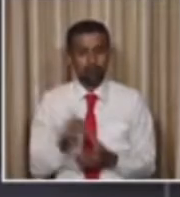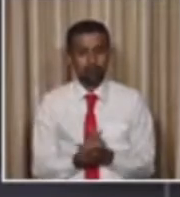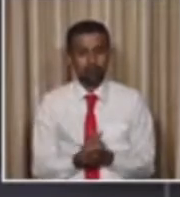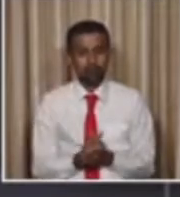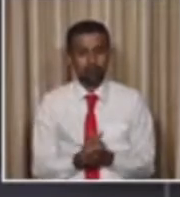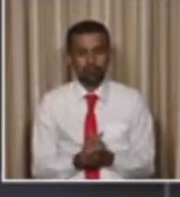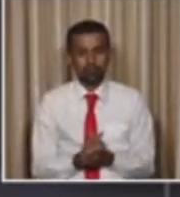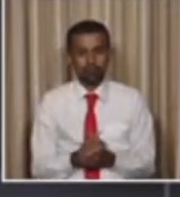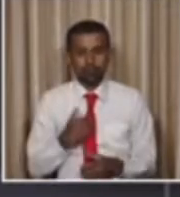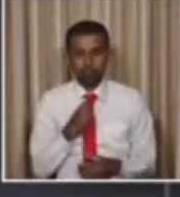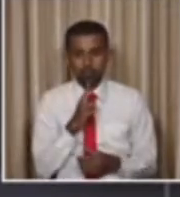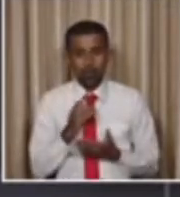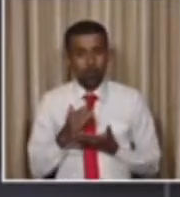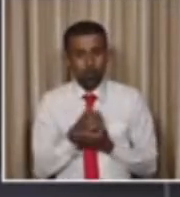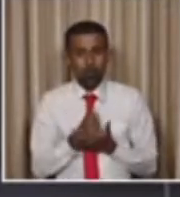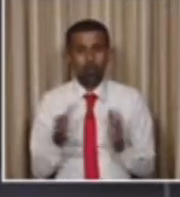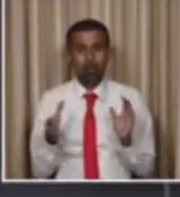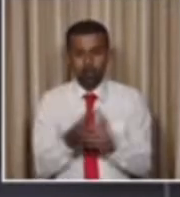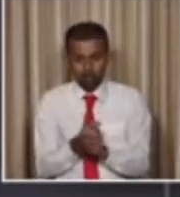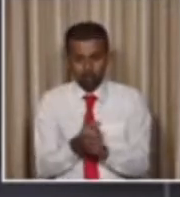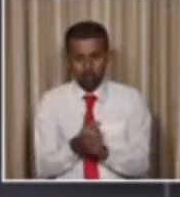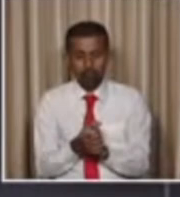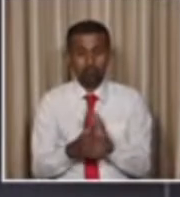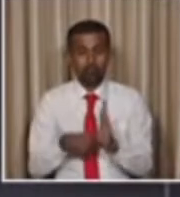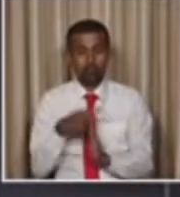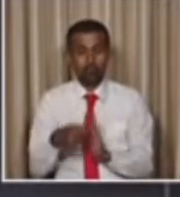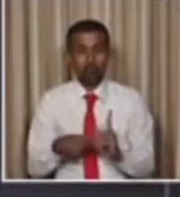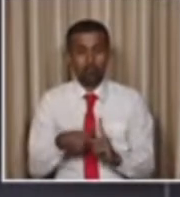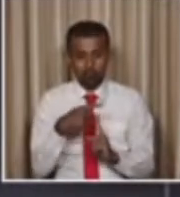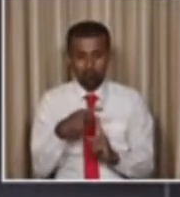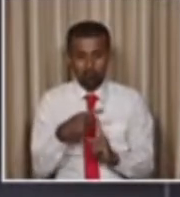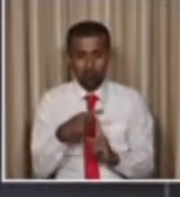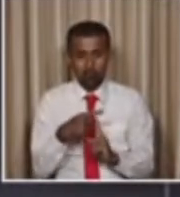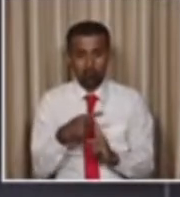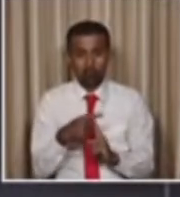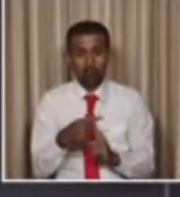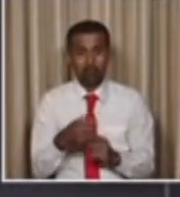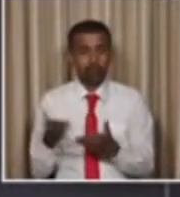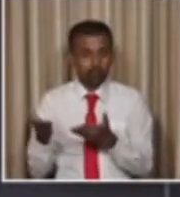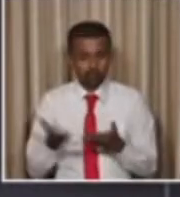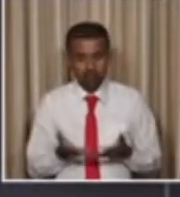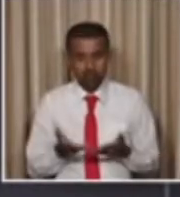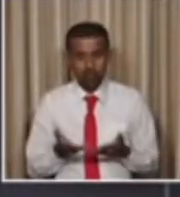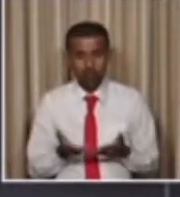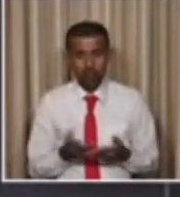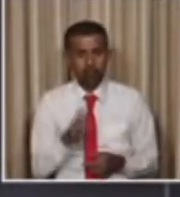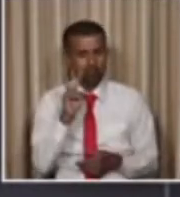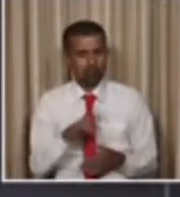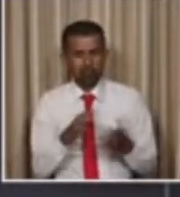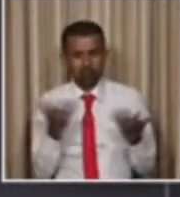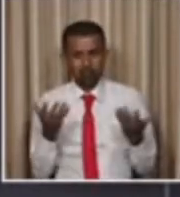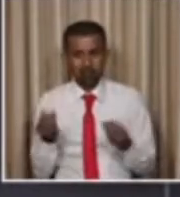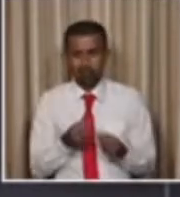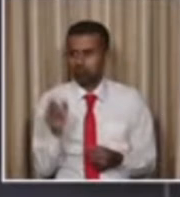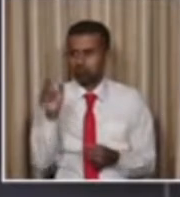මේ මම කියන්නේ අපි සියලු දෙනාම එකතු වෙලා මේ රට ගොඩ දාන මේ එන්න කිසි කෙනෙක් ඔය විශ්වාස භංග ගේන